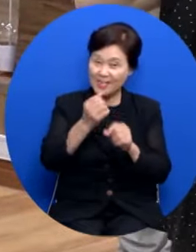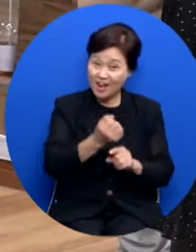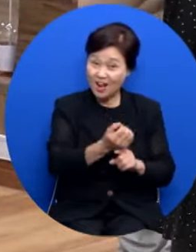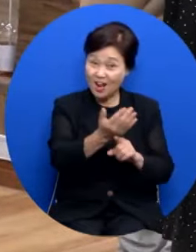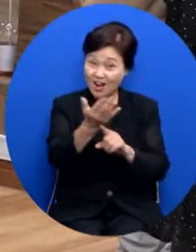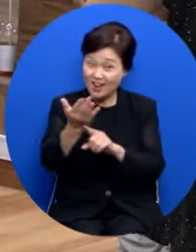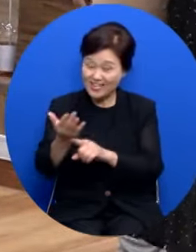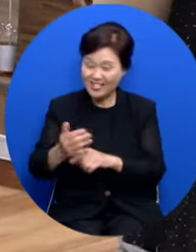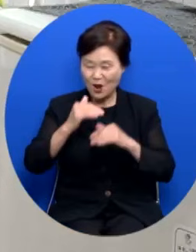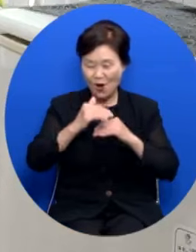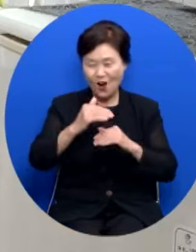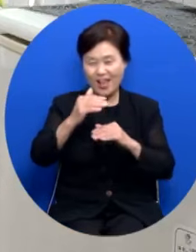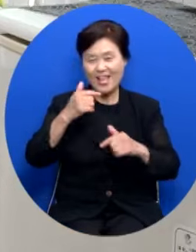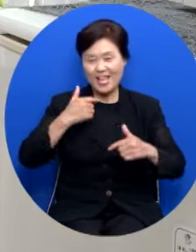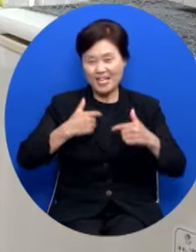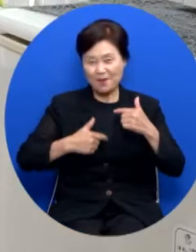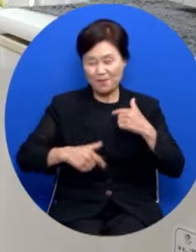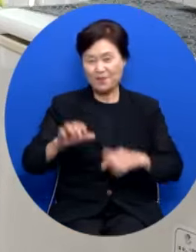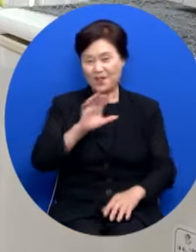준비했습니다.